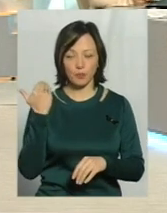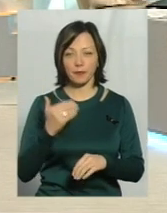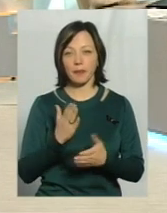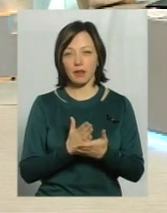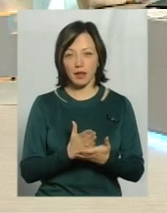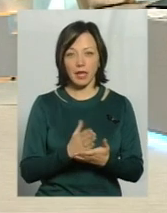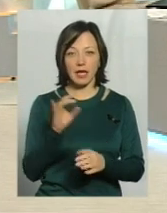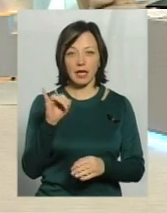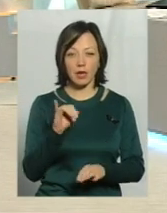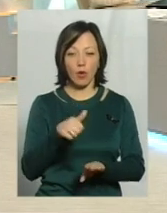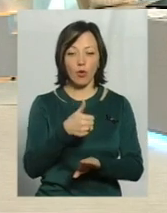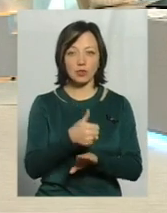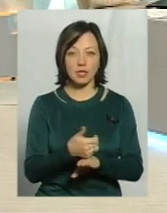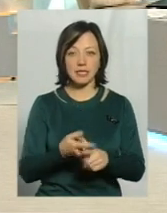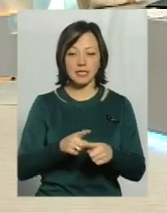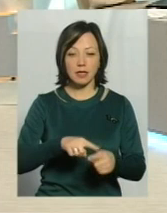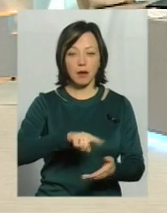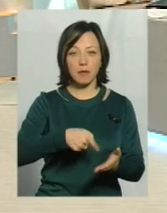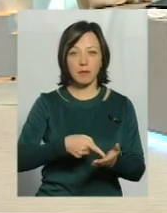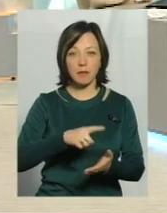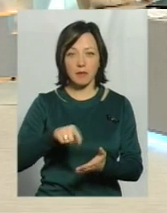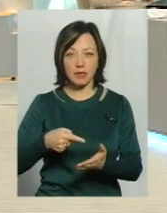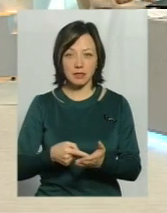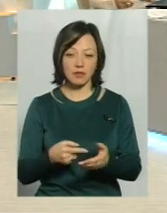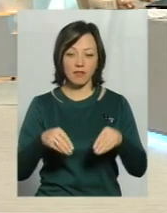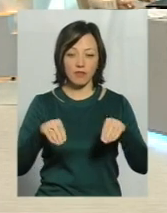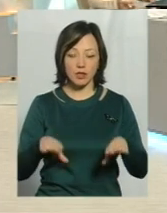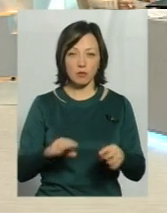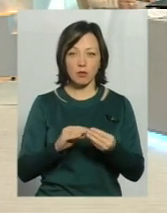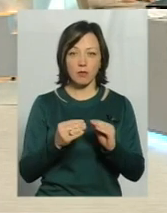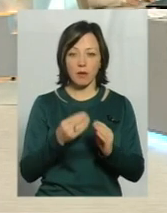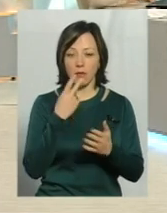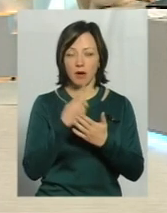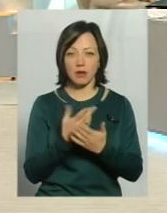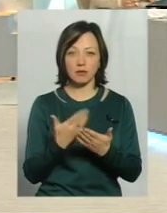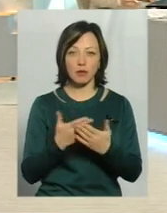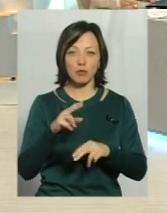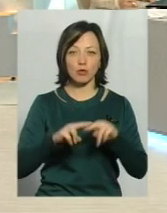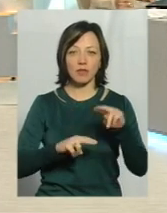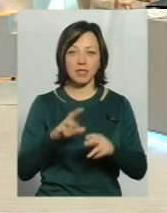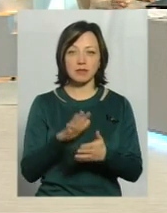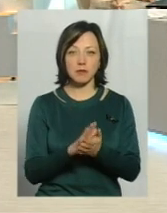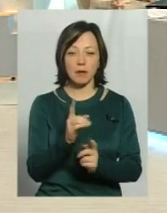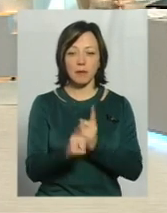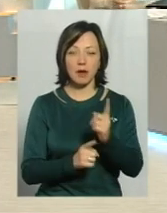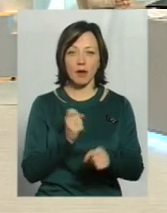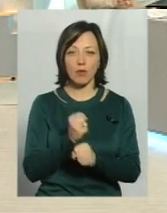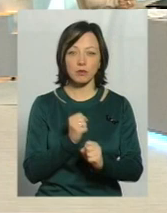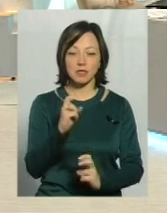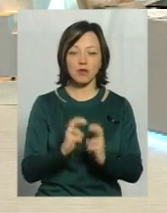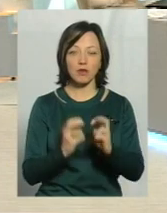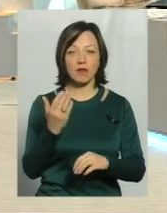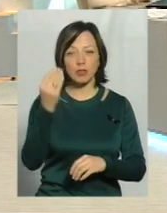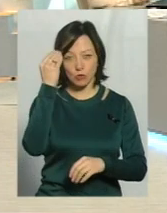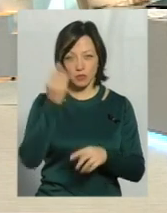давно є. І очільники цих міст для вирішення цієї проблеми бачать там побудувати сміттєпереробні заводи. На вашу